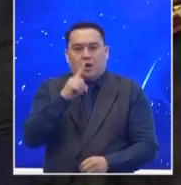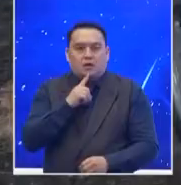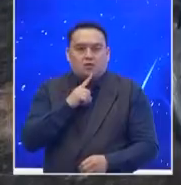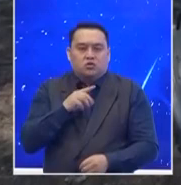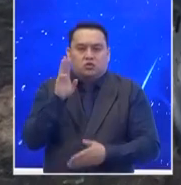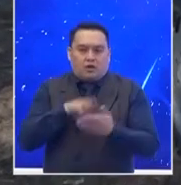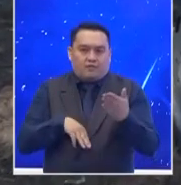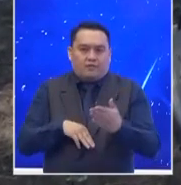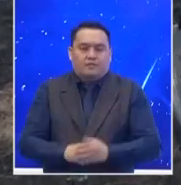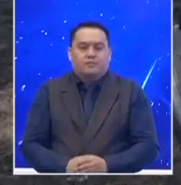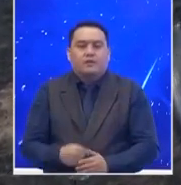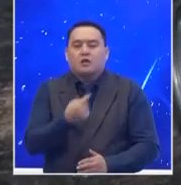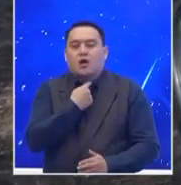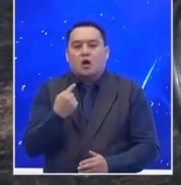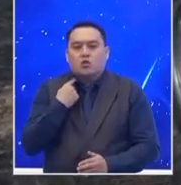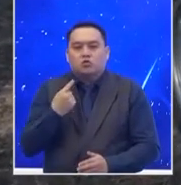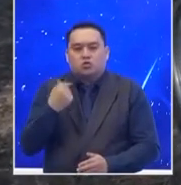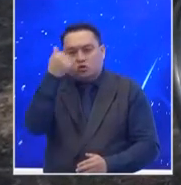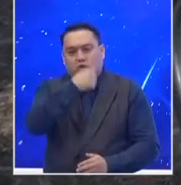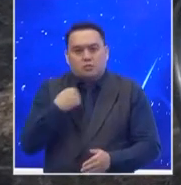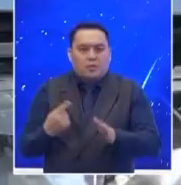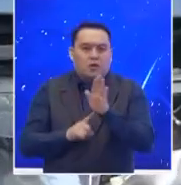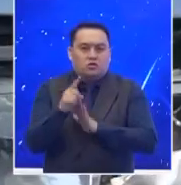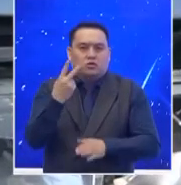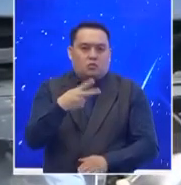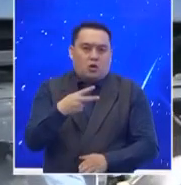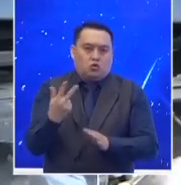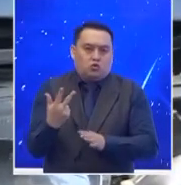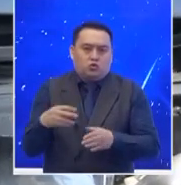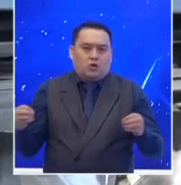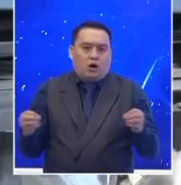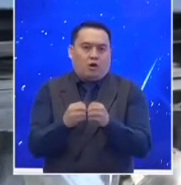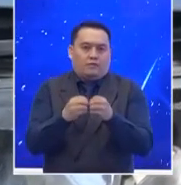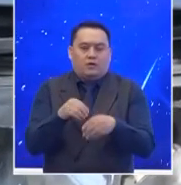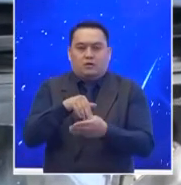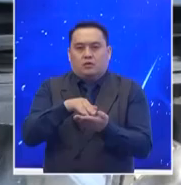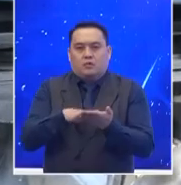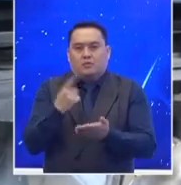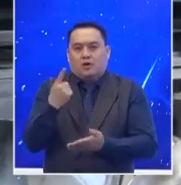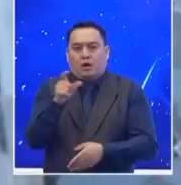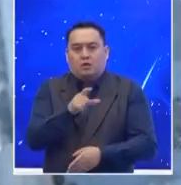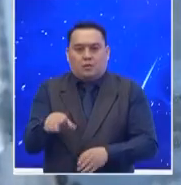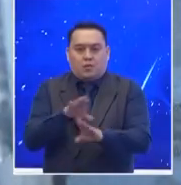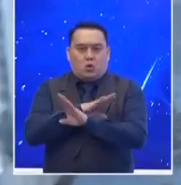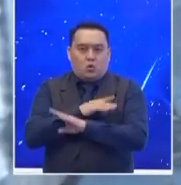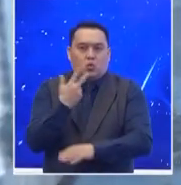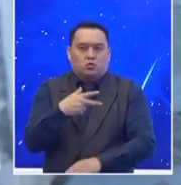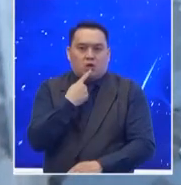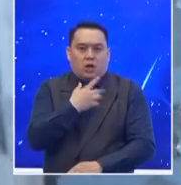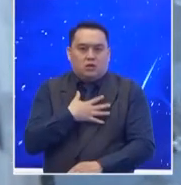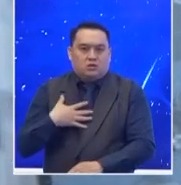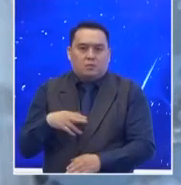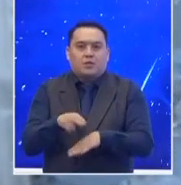көзделген. Талдықорғанда жыл басынан бері 23 жол көлік оқиғасы тіркелген. Салдарынан бір адам қаза тауып, 30-ы жарақат алған.